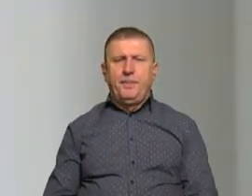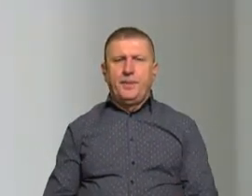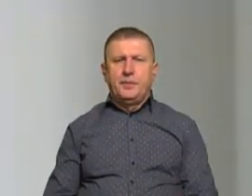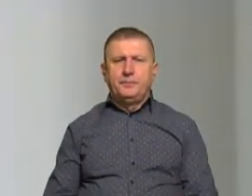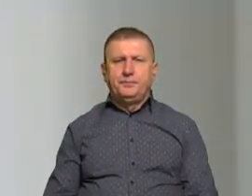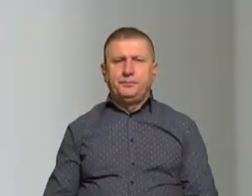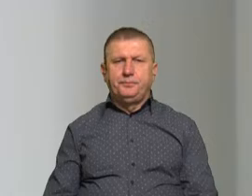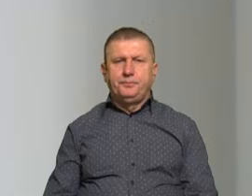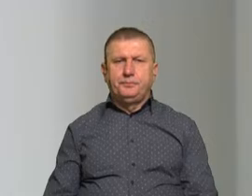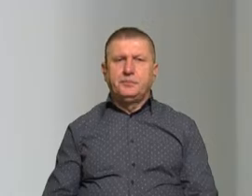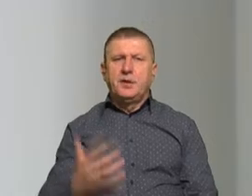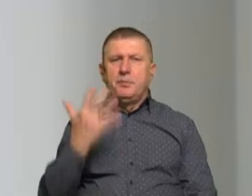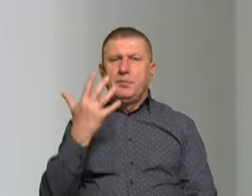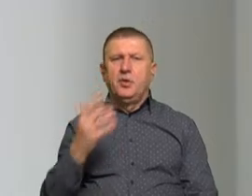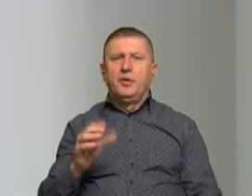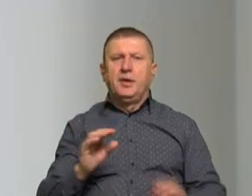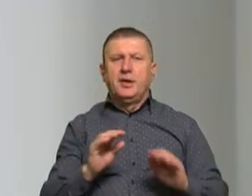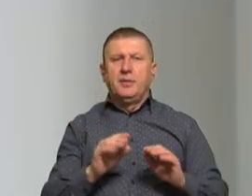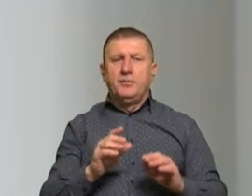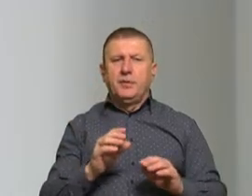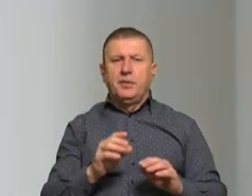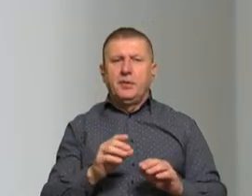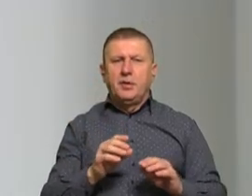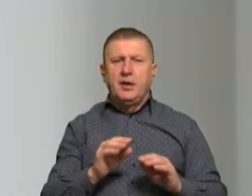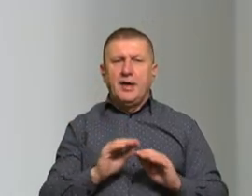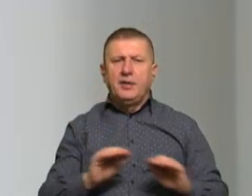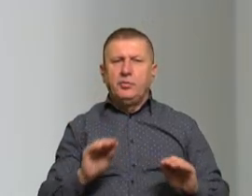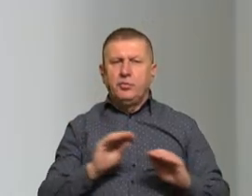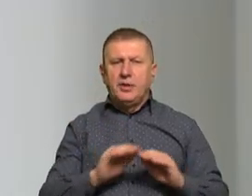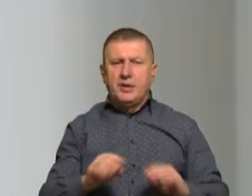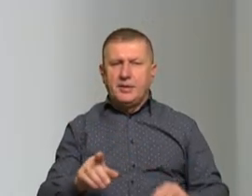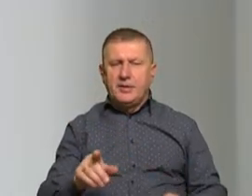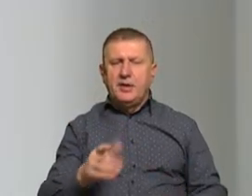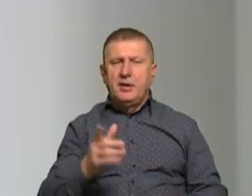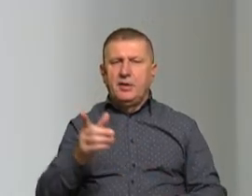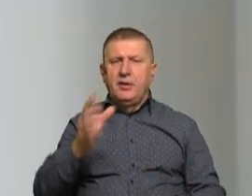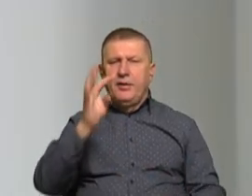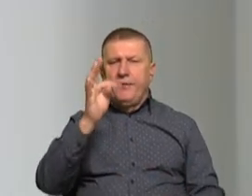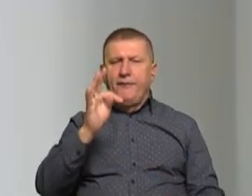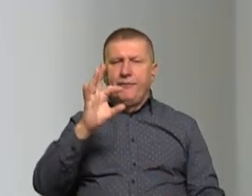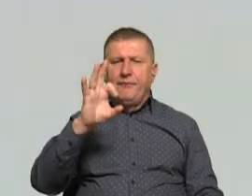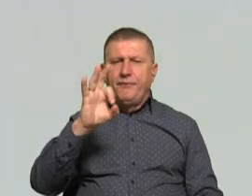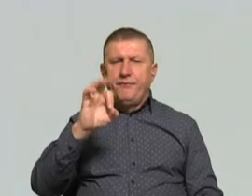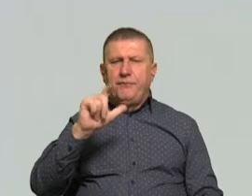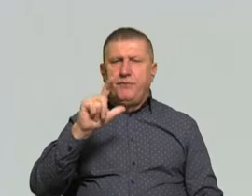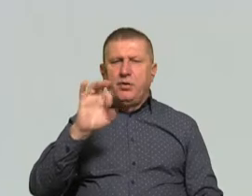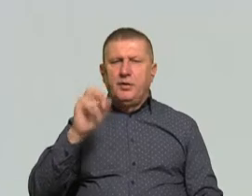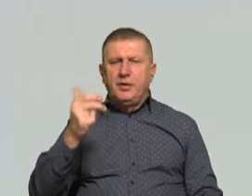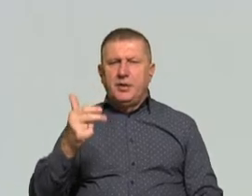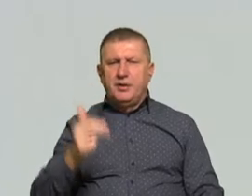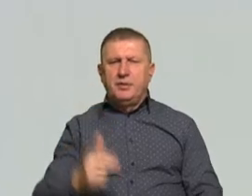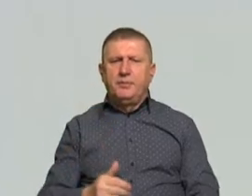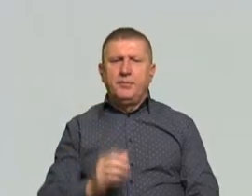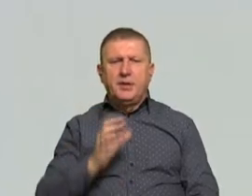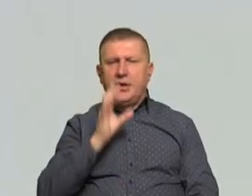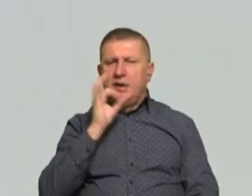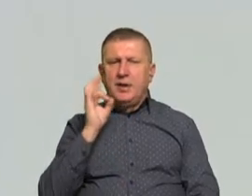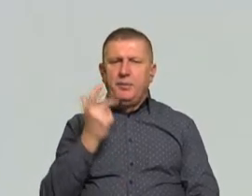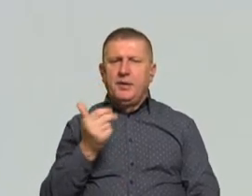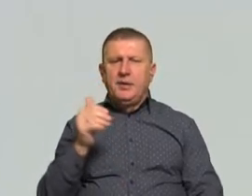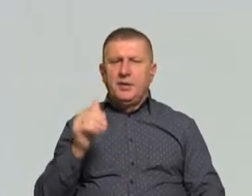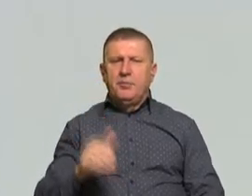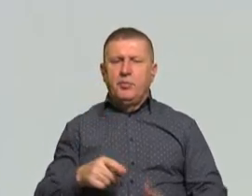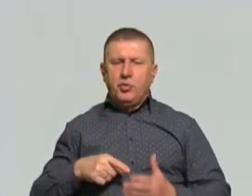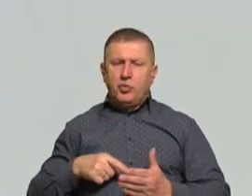Piąty blok, edukacja i szkolnictwo wyższe. Kończy pan Bronisław Foltyn. Bardzo dobrze trafiło. Lepiej nie mogło trafić niż na